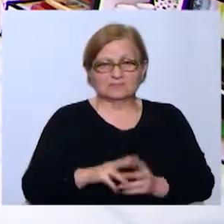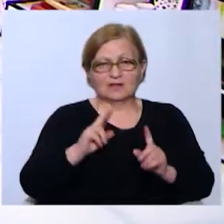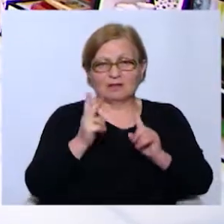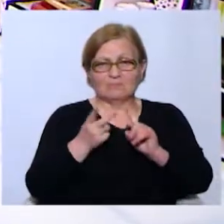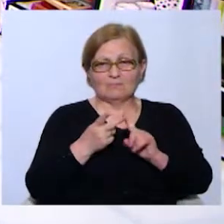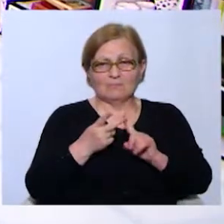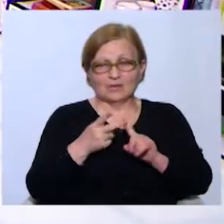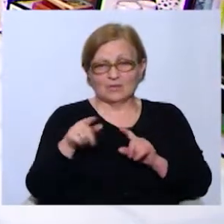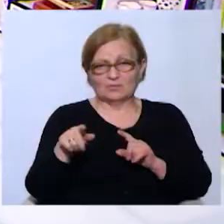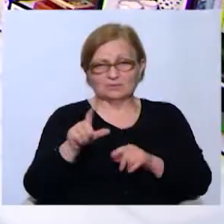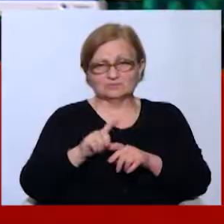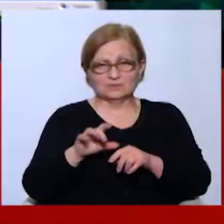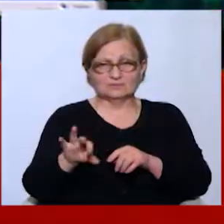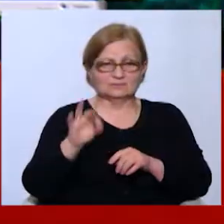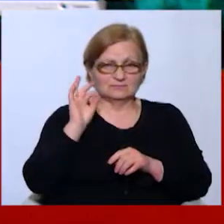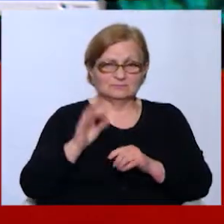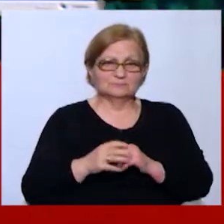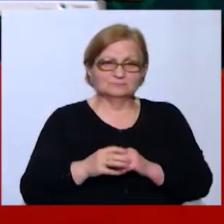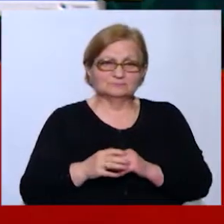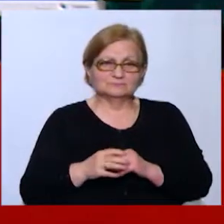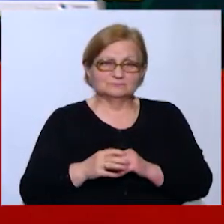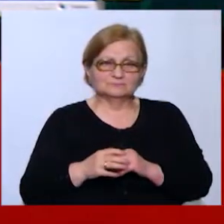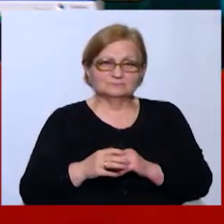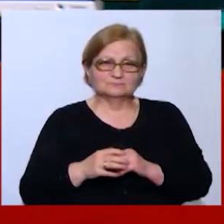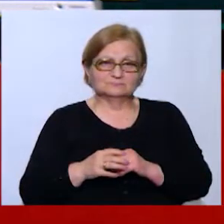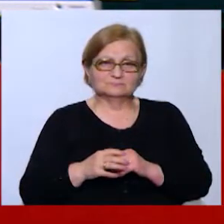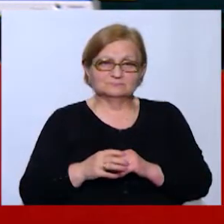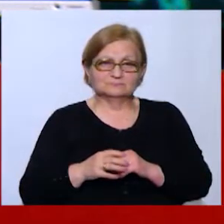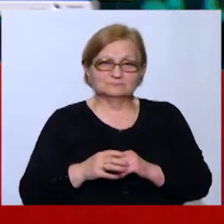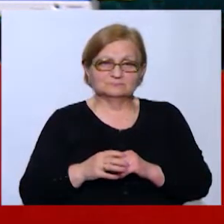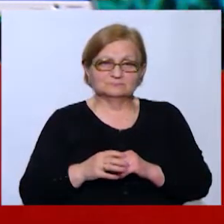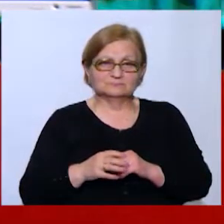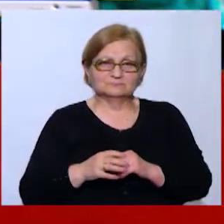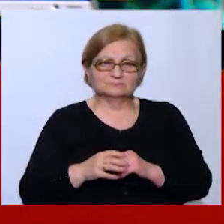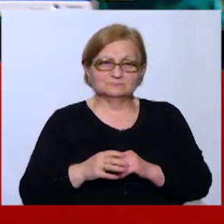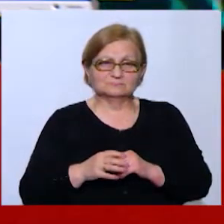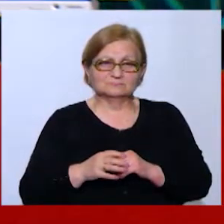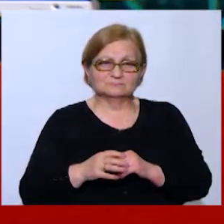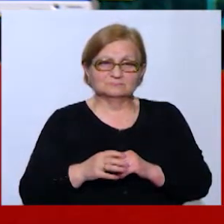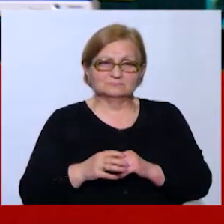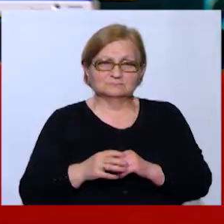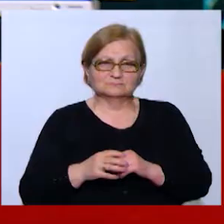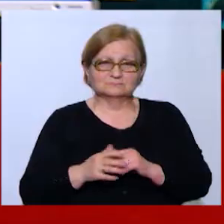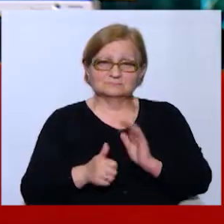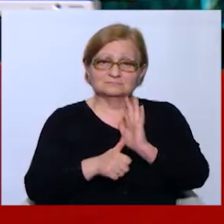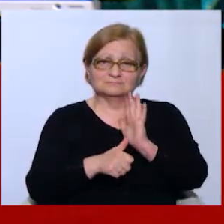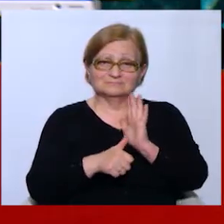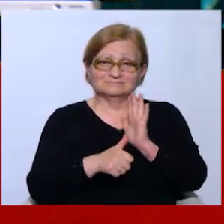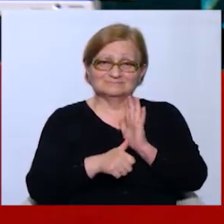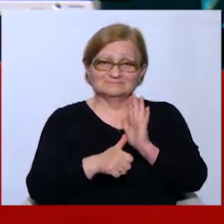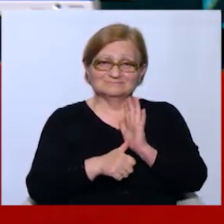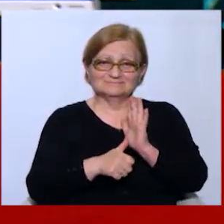მეორე ჭიქიდან ვიღებ ფურცელს, ნახოთ რა შემხვდება. აბა ნახოთ. აი, 6-იანი